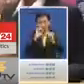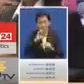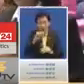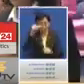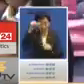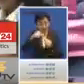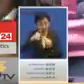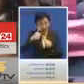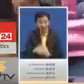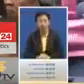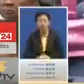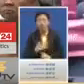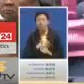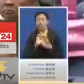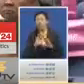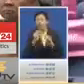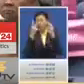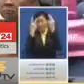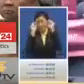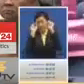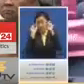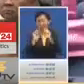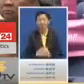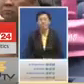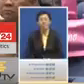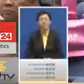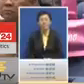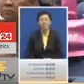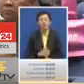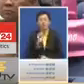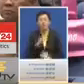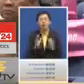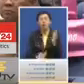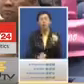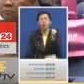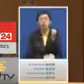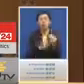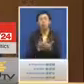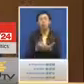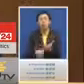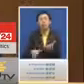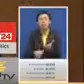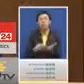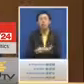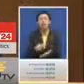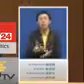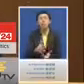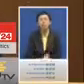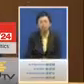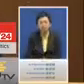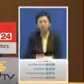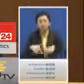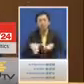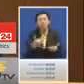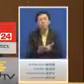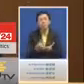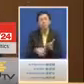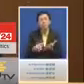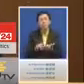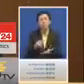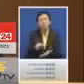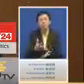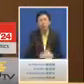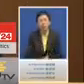ำได้นะท่านประธานครับผมฝากไปถึงท่านนายกทบทวนท่านบอกว่าคนจนไม่ได้เสียภาษีหรอก ชาวบ้านไม่ค่อยได้เสียภาษีนะมี